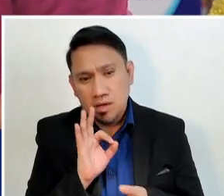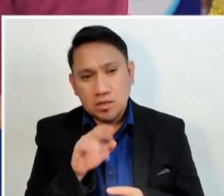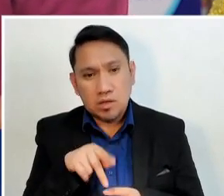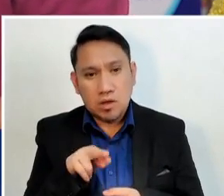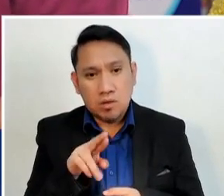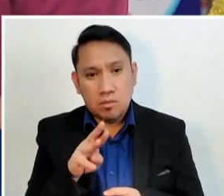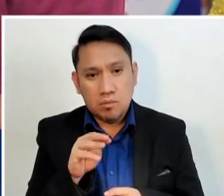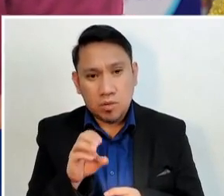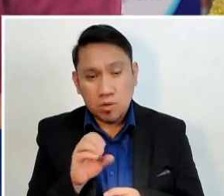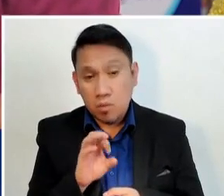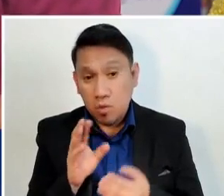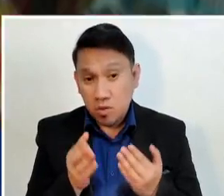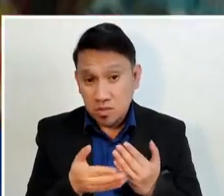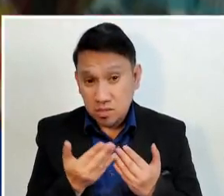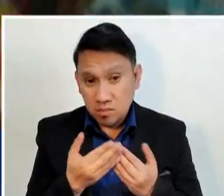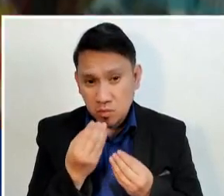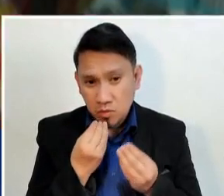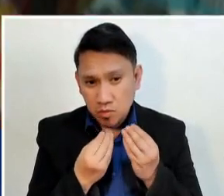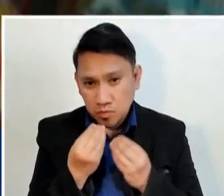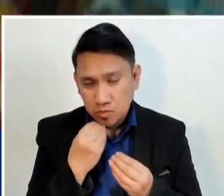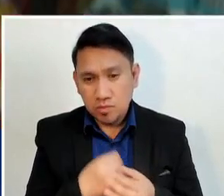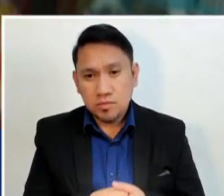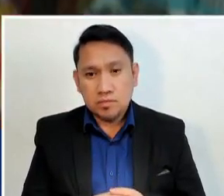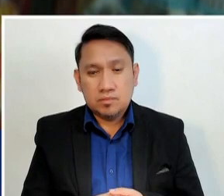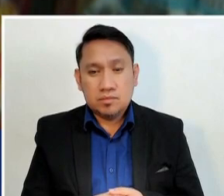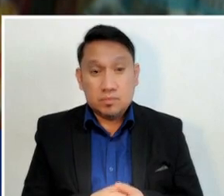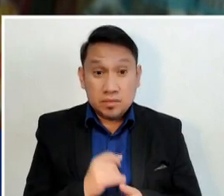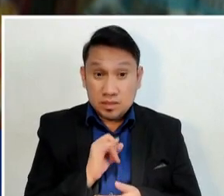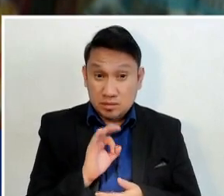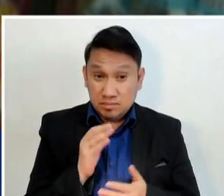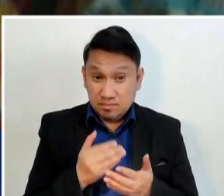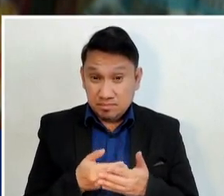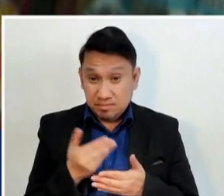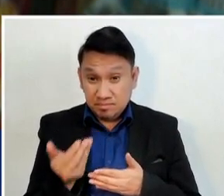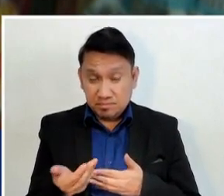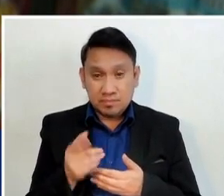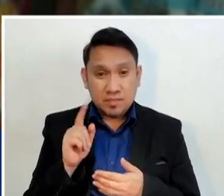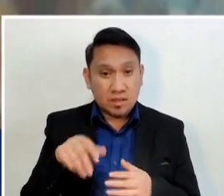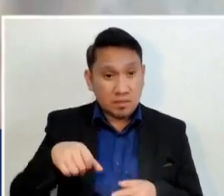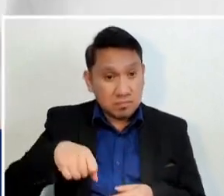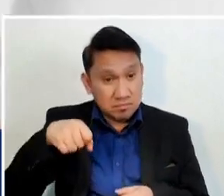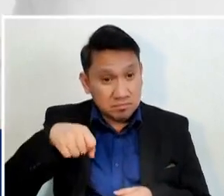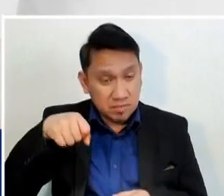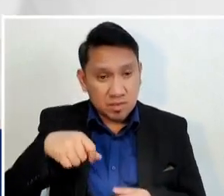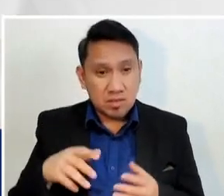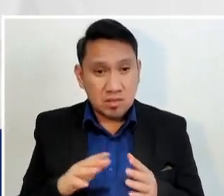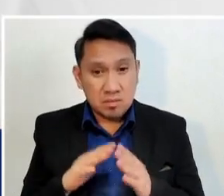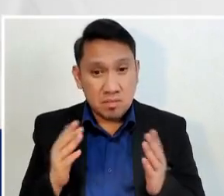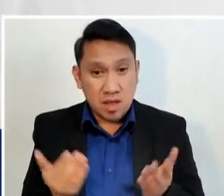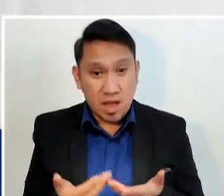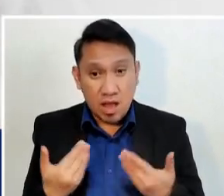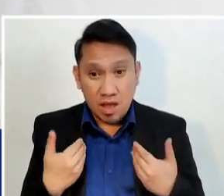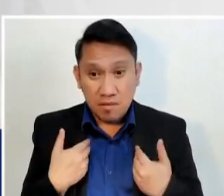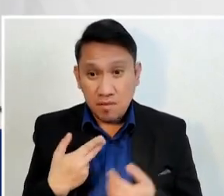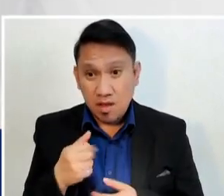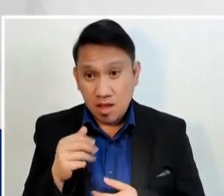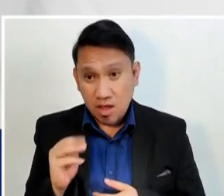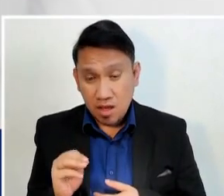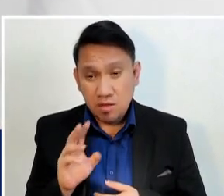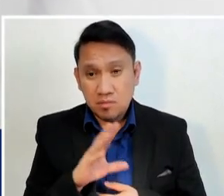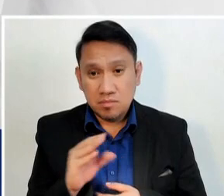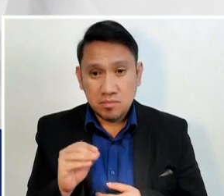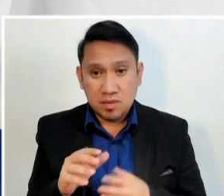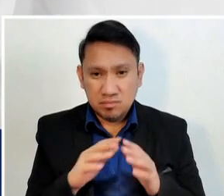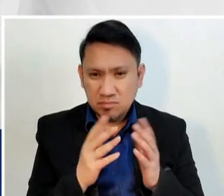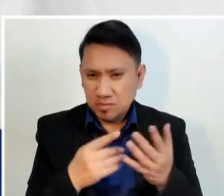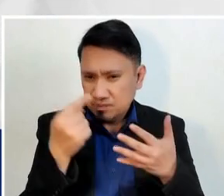mga ihahandang pagkain. Kung mamimili ng 1 basket ng pang Noche Buena na may ham, queso de bola at mga